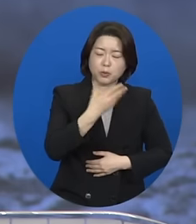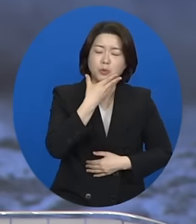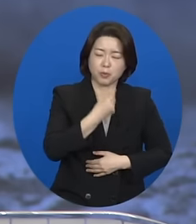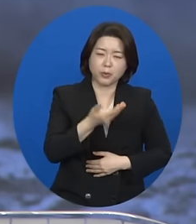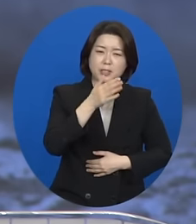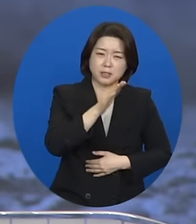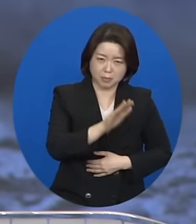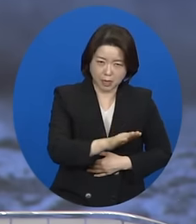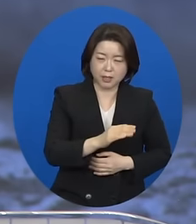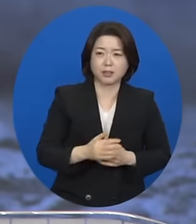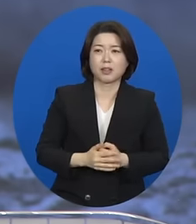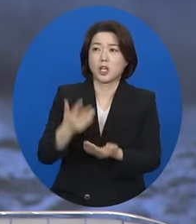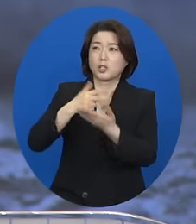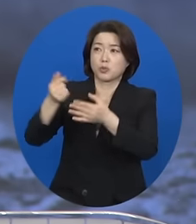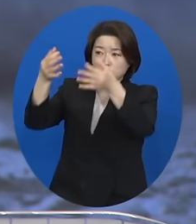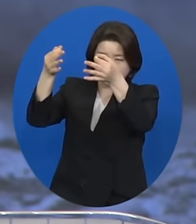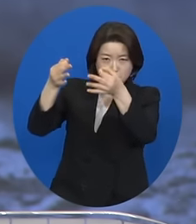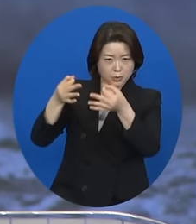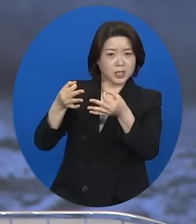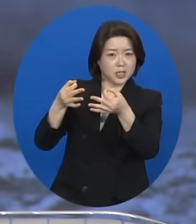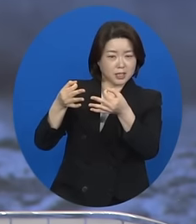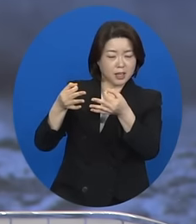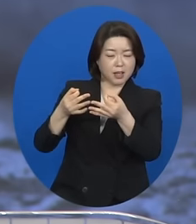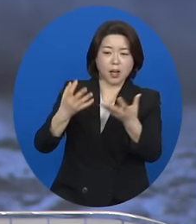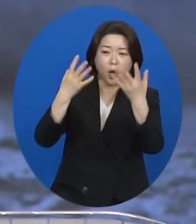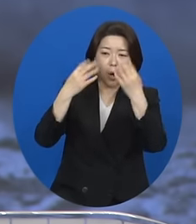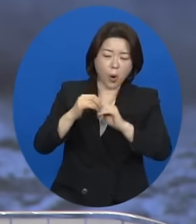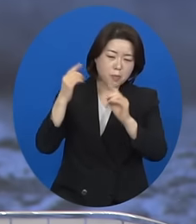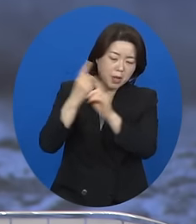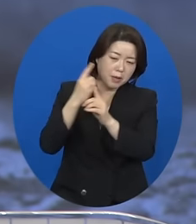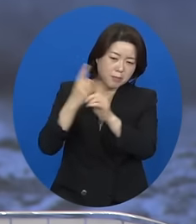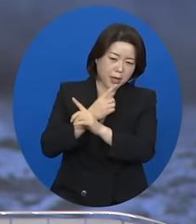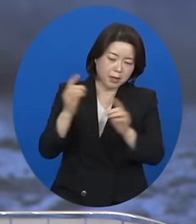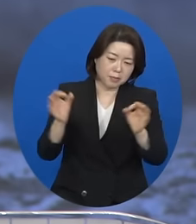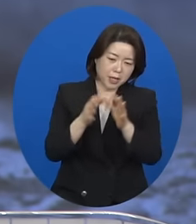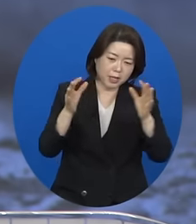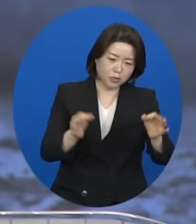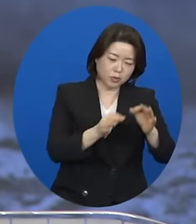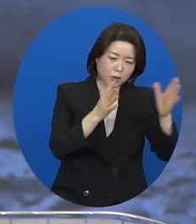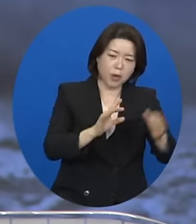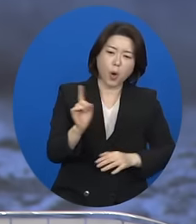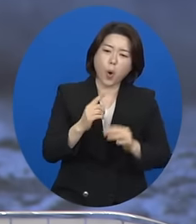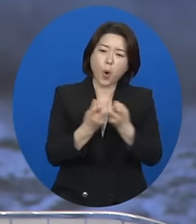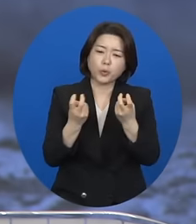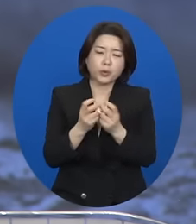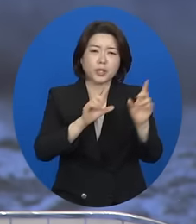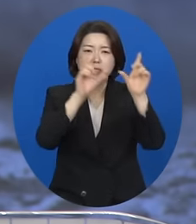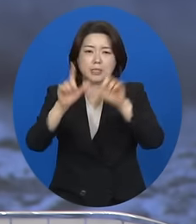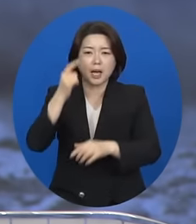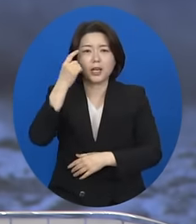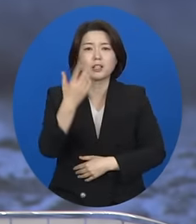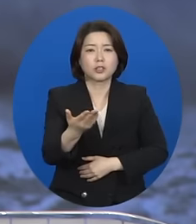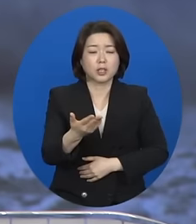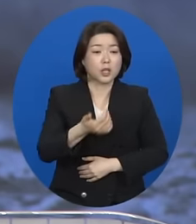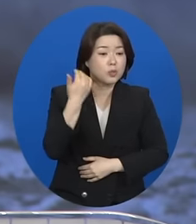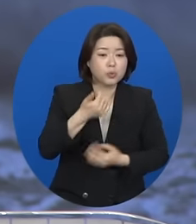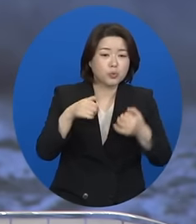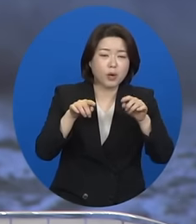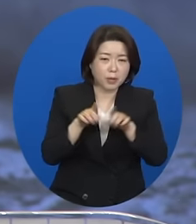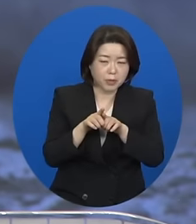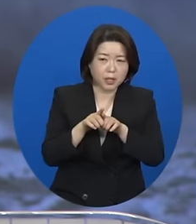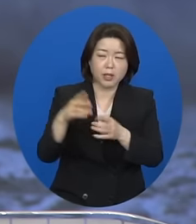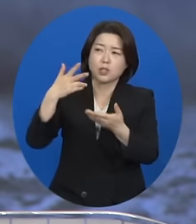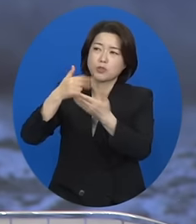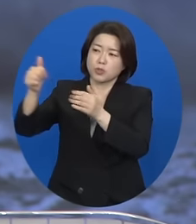복이지만 주님 보시기에 얼마나 매일 매 순간 어떻게 살아가느냐 누구와 함께 주님과